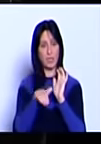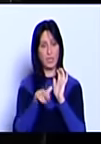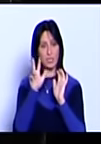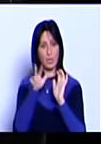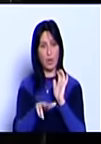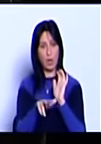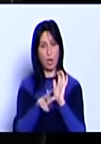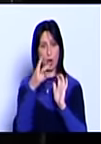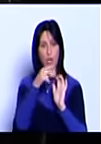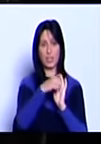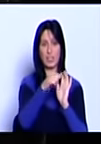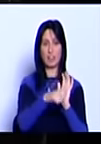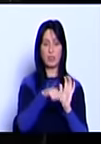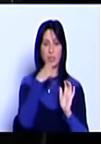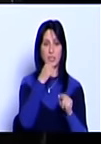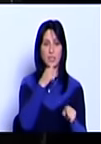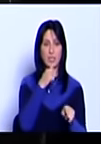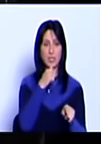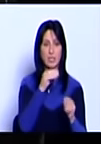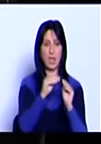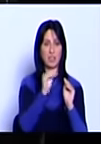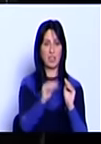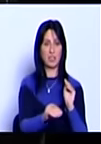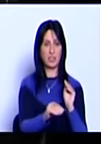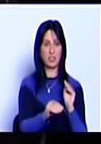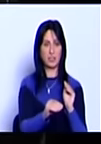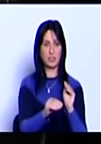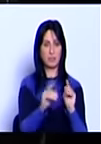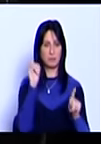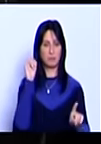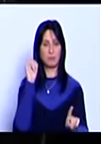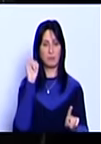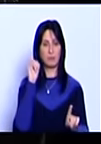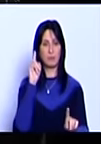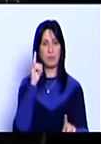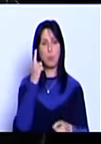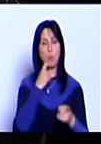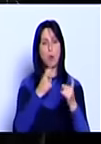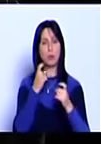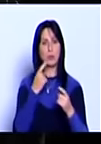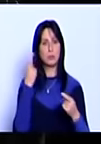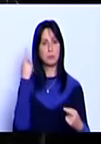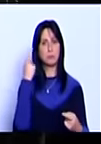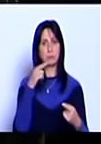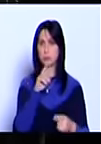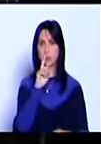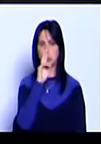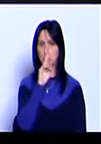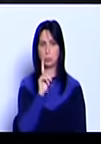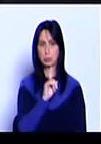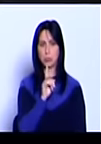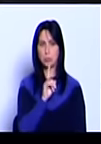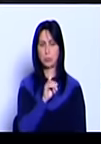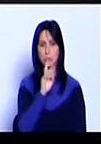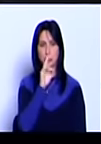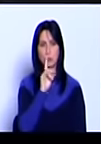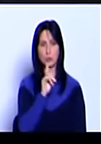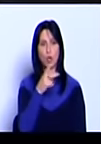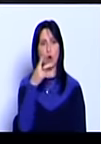ლარი, 2016 წელს 10,000. ეს არის მონაცემები, რომელიც ჩვენ მოვიძიეთ საერთაშორისო გამჭვირვალობაში, იმიტომ